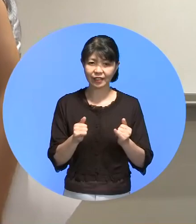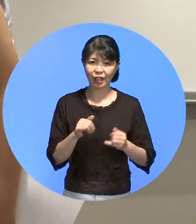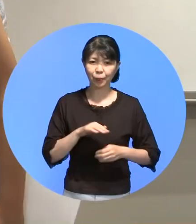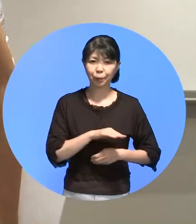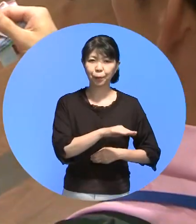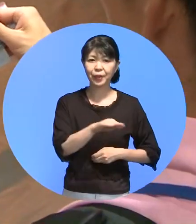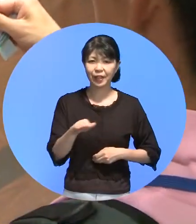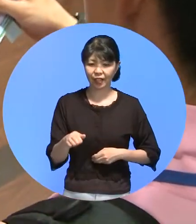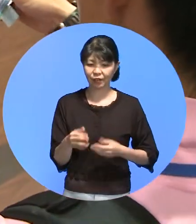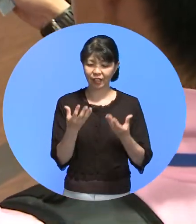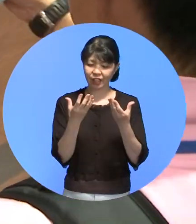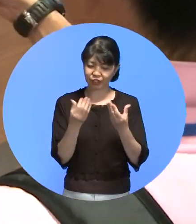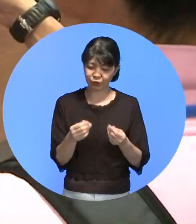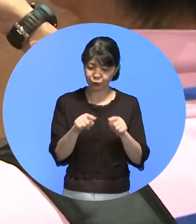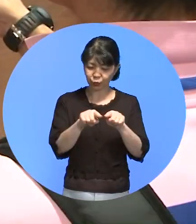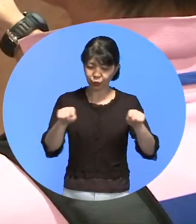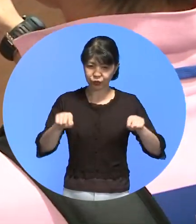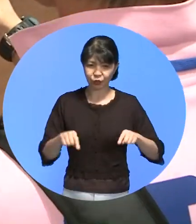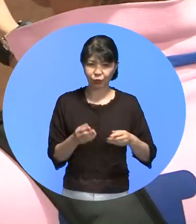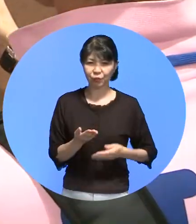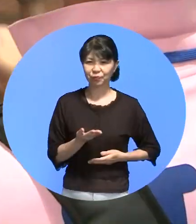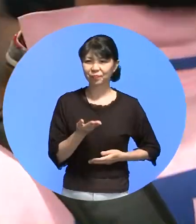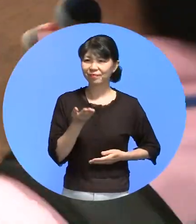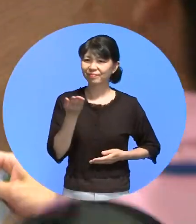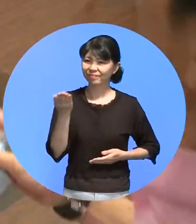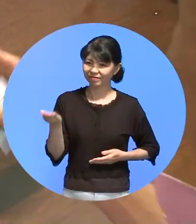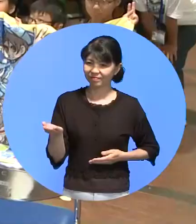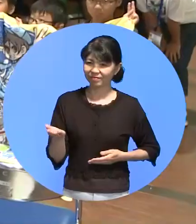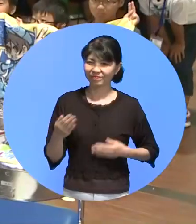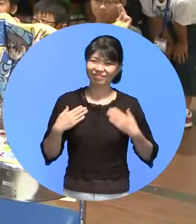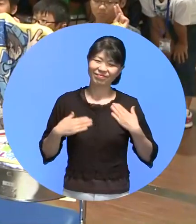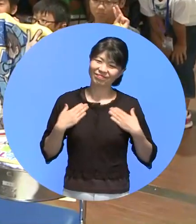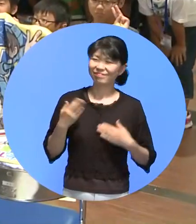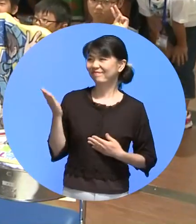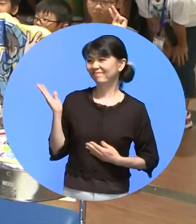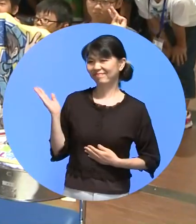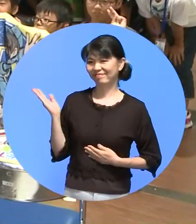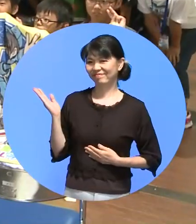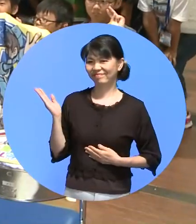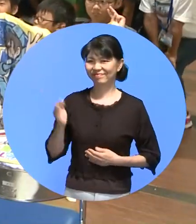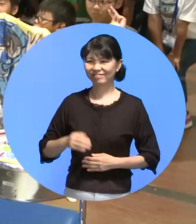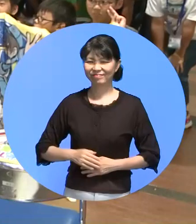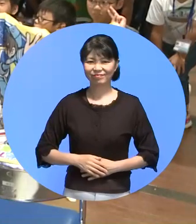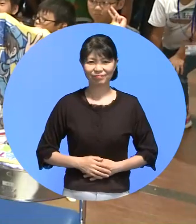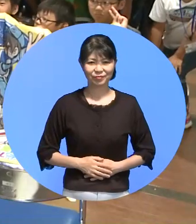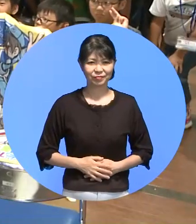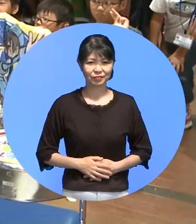が渡されると、子どもたちの表情は自信に満ち溢れていました。